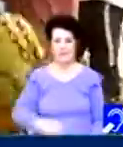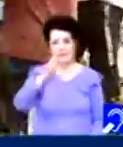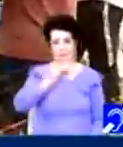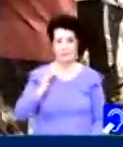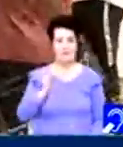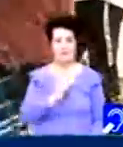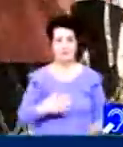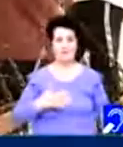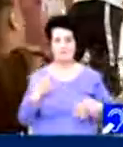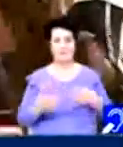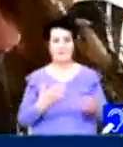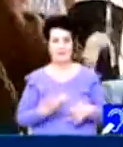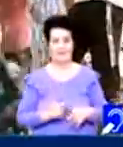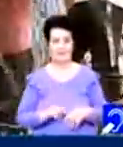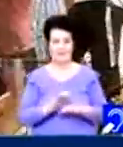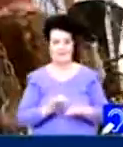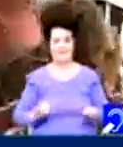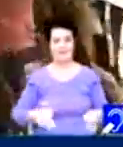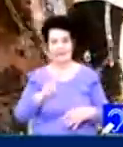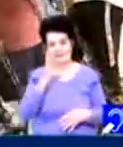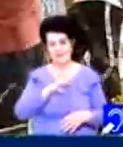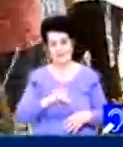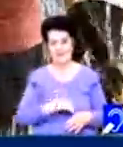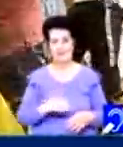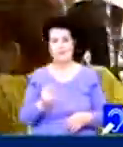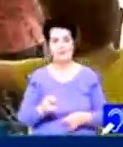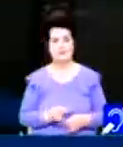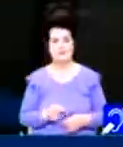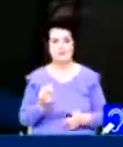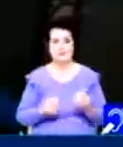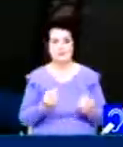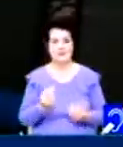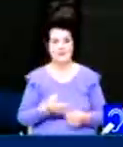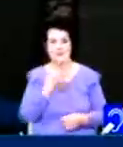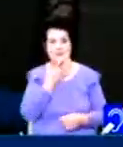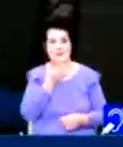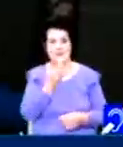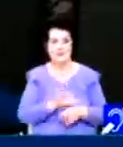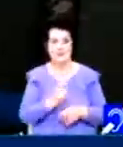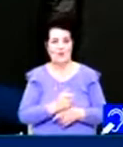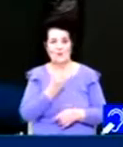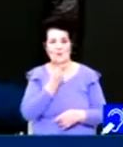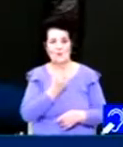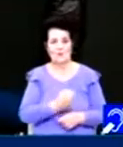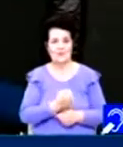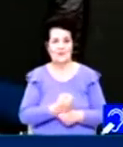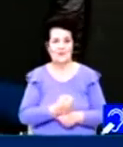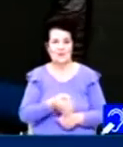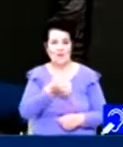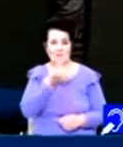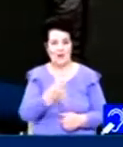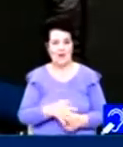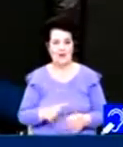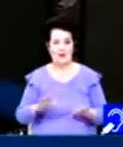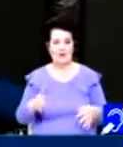Părinții sunt încântați pentru că cei mici se pot distra pe cinste la ei acasă. E frumos, făcut foarte frumos așa pe ei. Ne place, e un